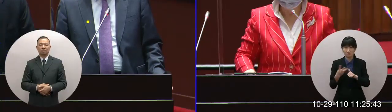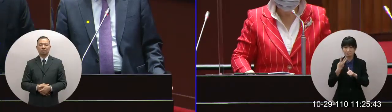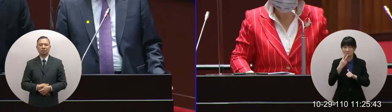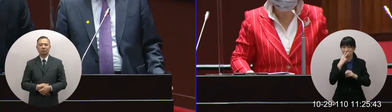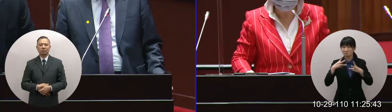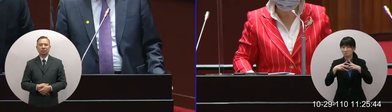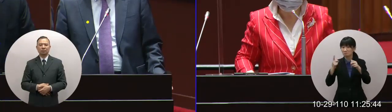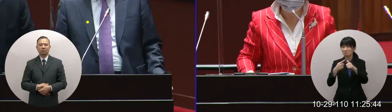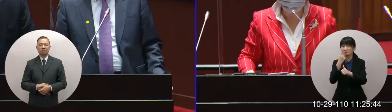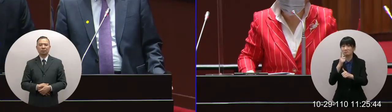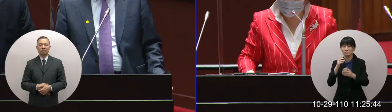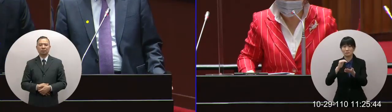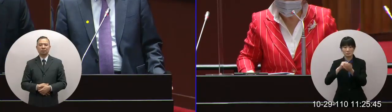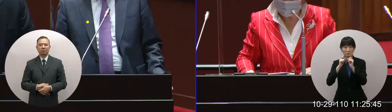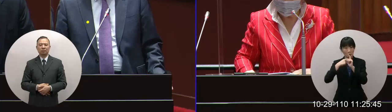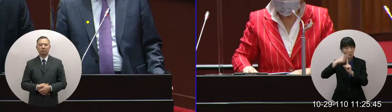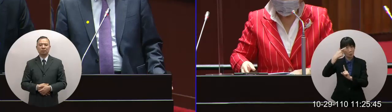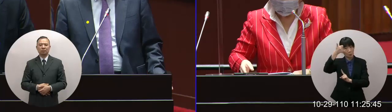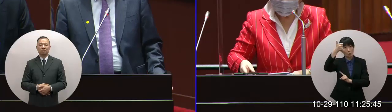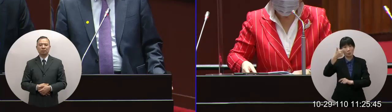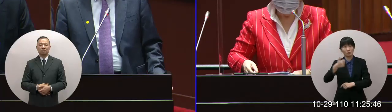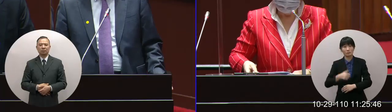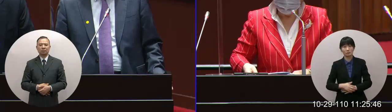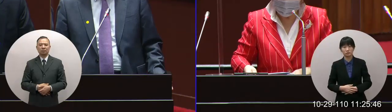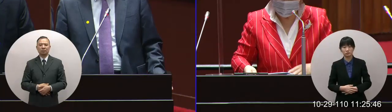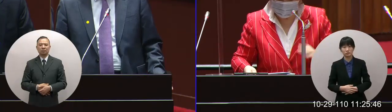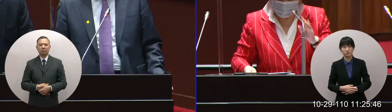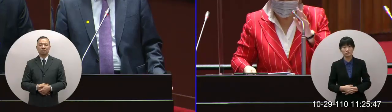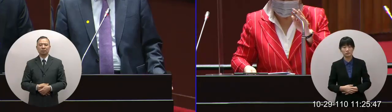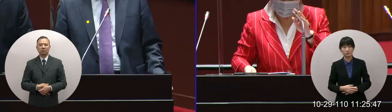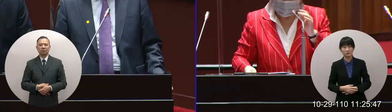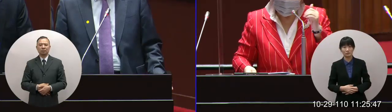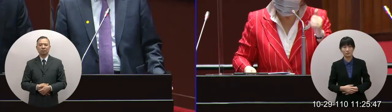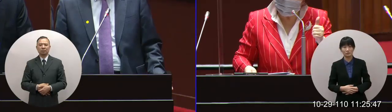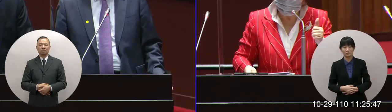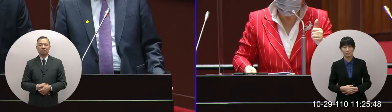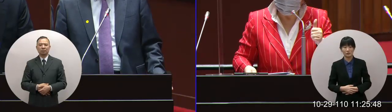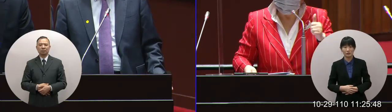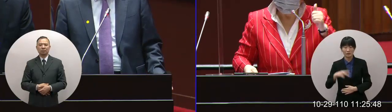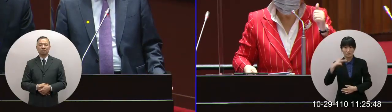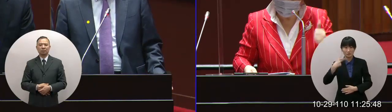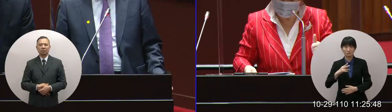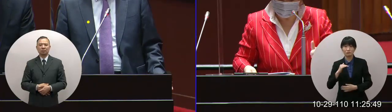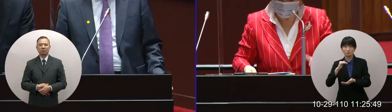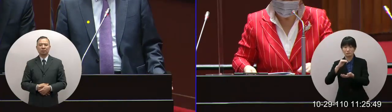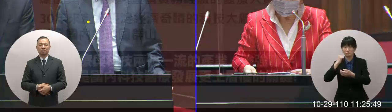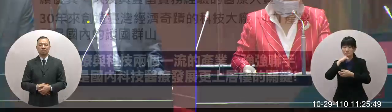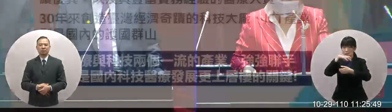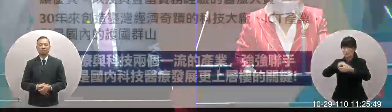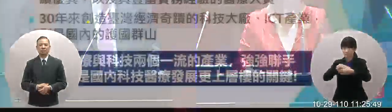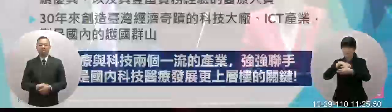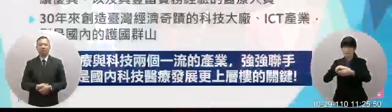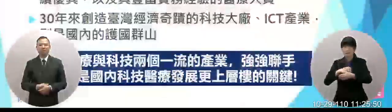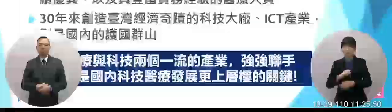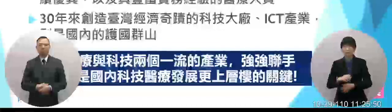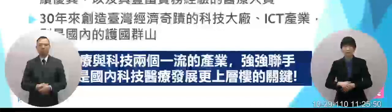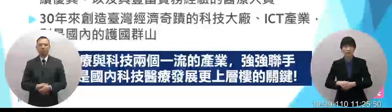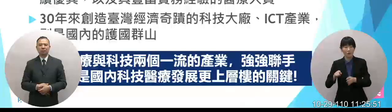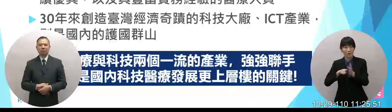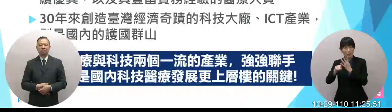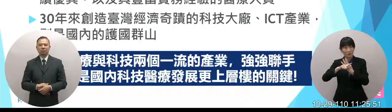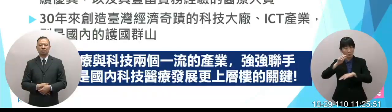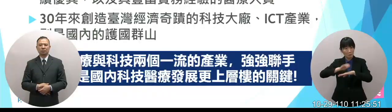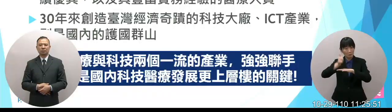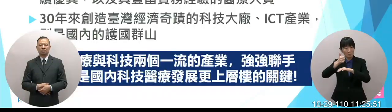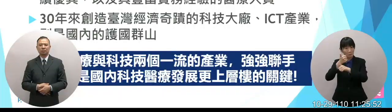的医疗品质与服务。那我们更有着丰富专业的经验的成